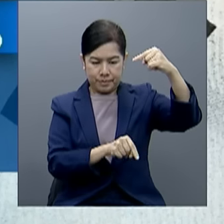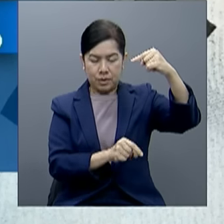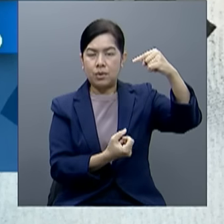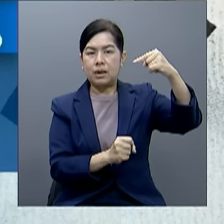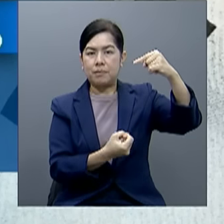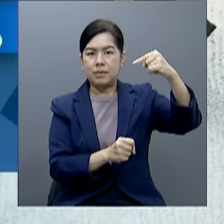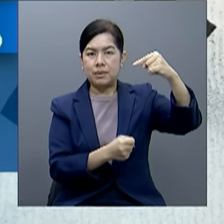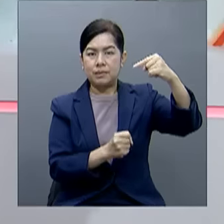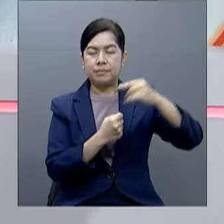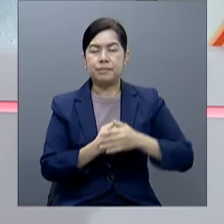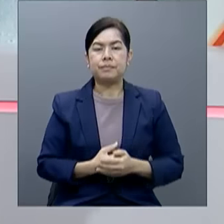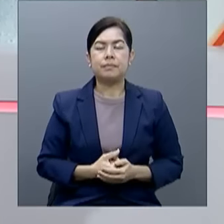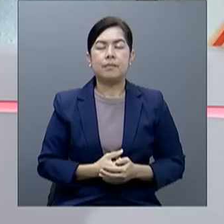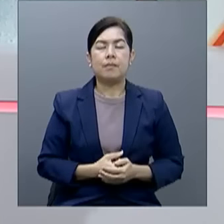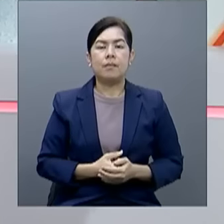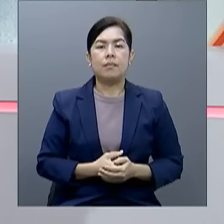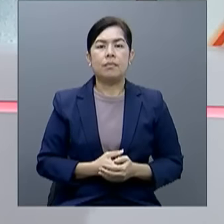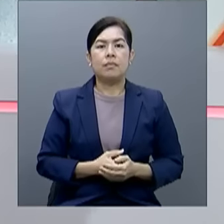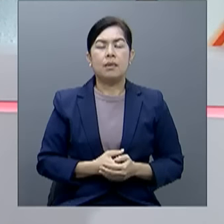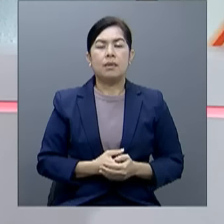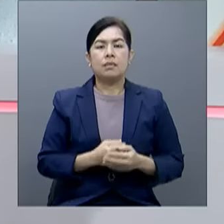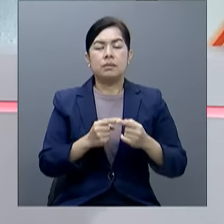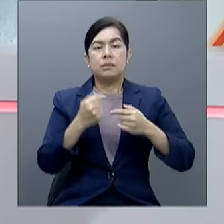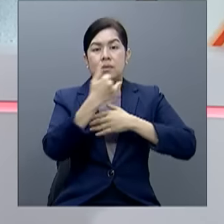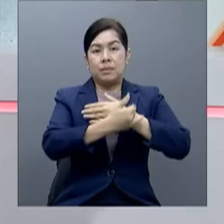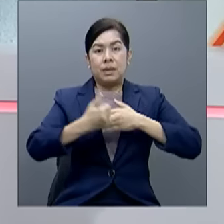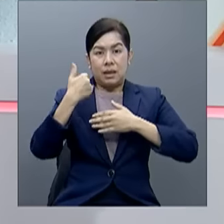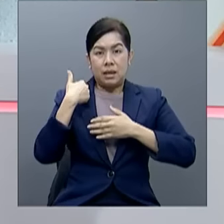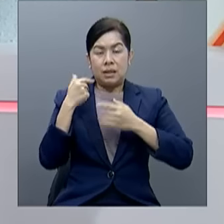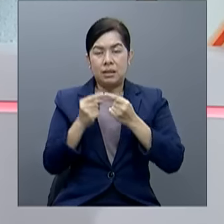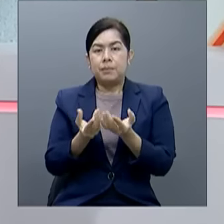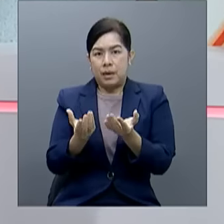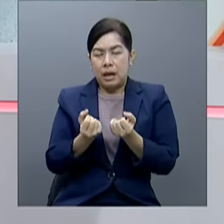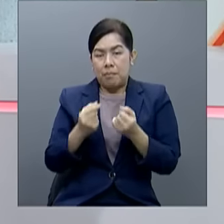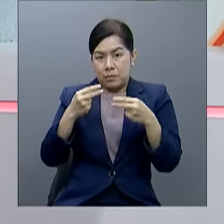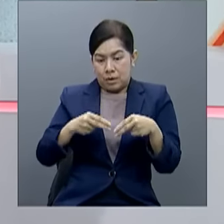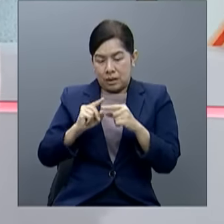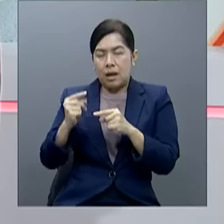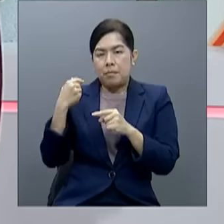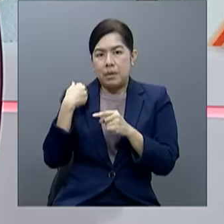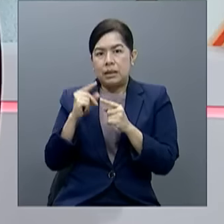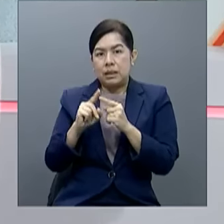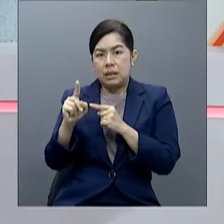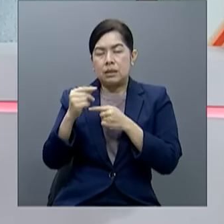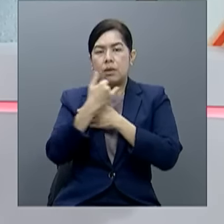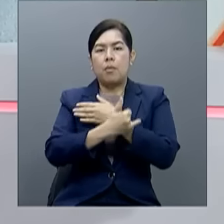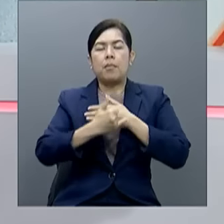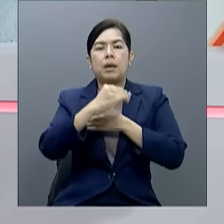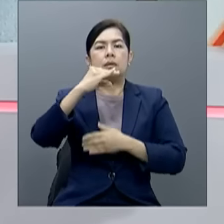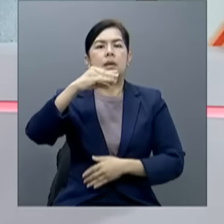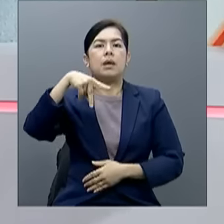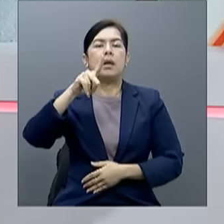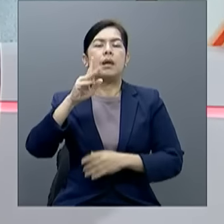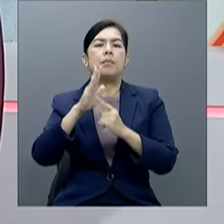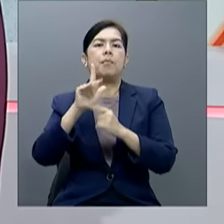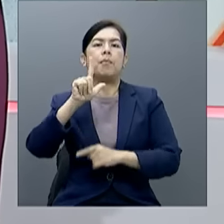ค่ะส่วนประเทศที่นำเข้าอาวุธจากเกาหลีใต้มากที่สุดนะคะก็คือโปแลนด์ค่ะมีสัดส่วนมากถึง